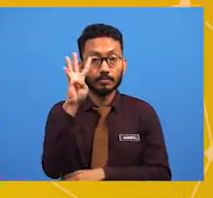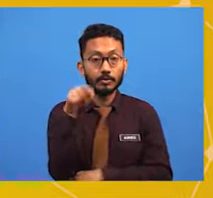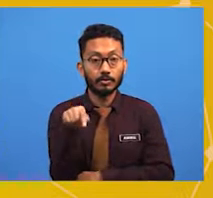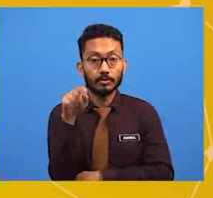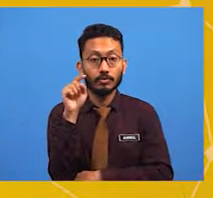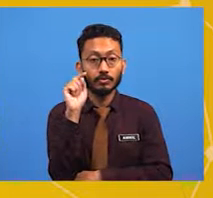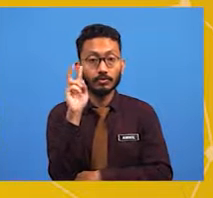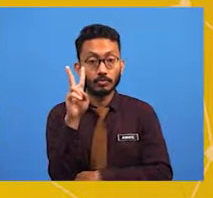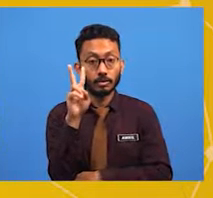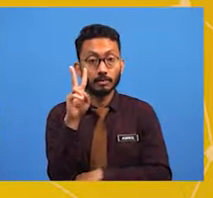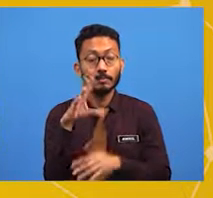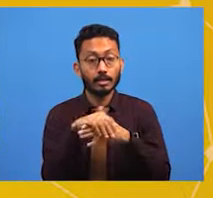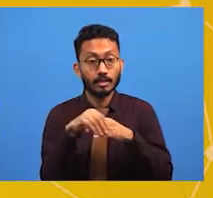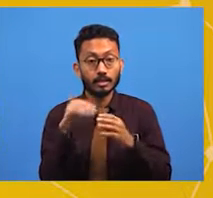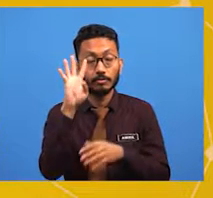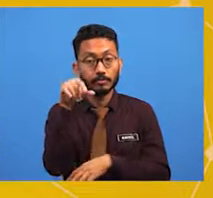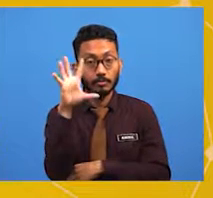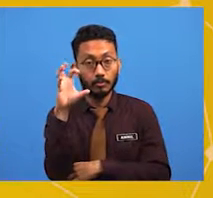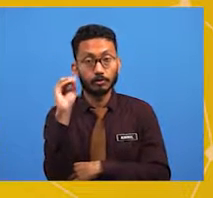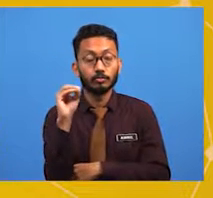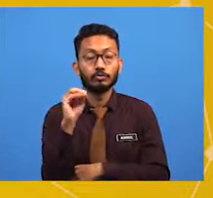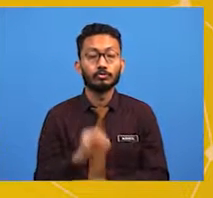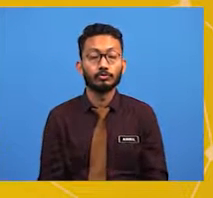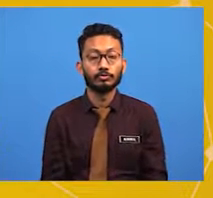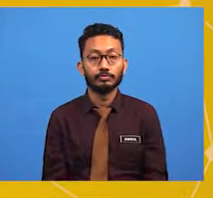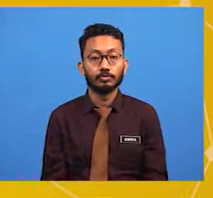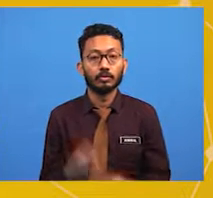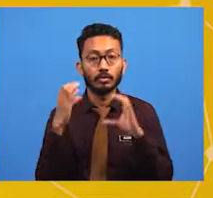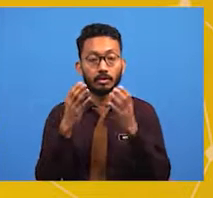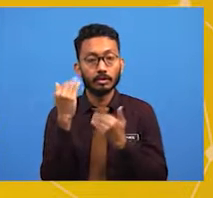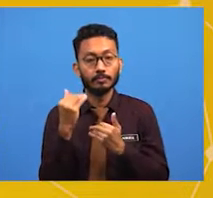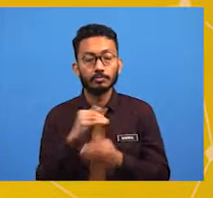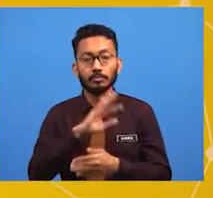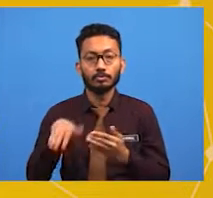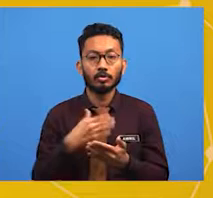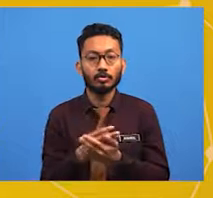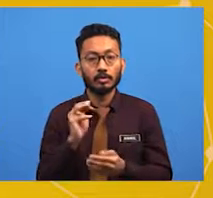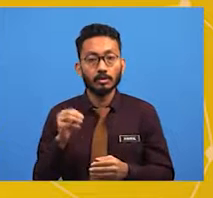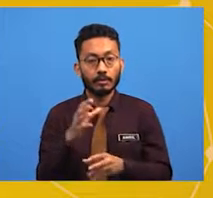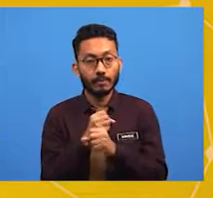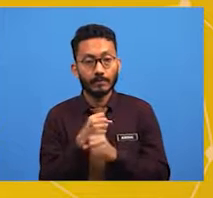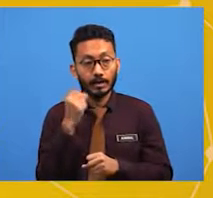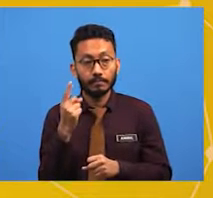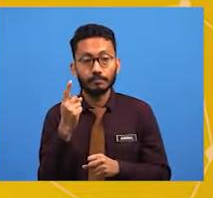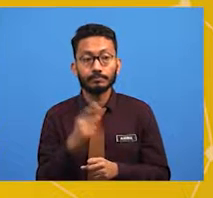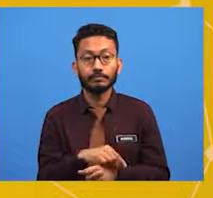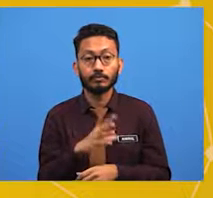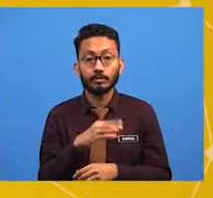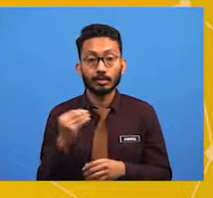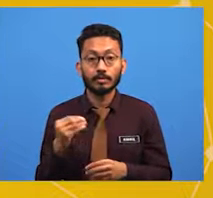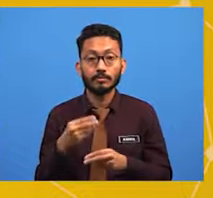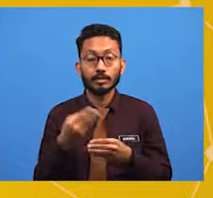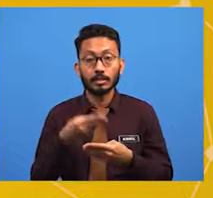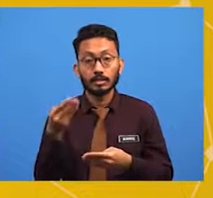RM4.50. Murid-murid yang cikgu kasihi, cikgu harap murid-murid dapat memahami dan